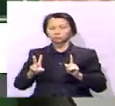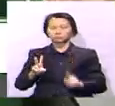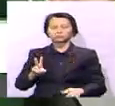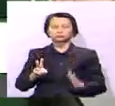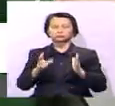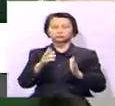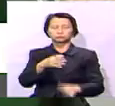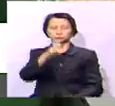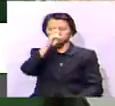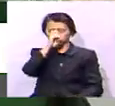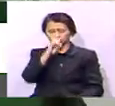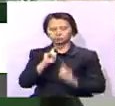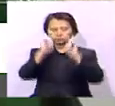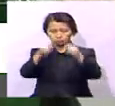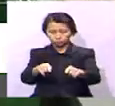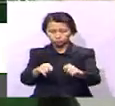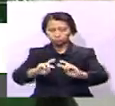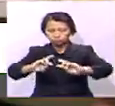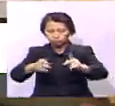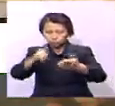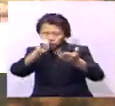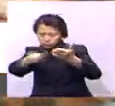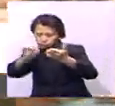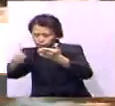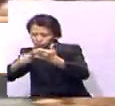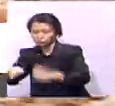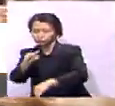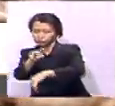anggota penguatkuasa digerakkan bagi meningkatkan pemeriksaan dan